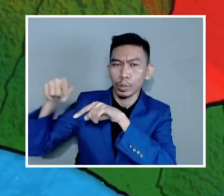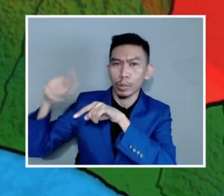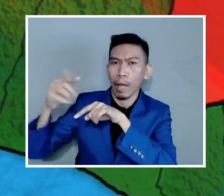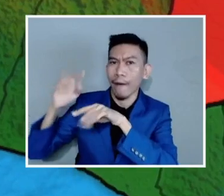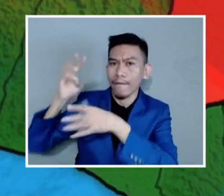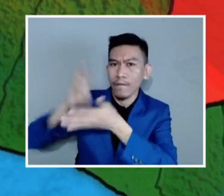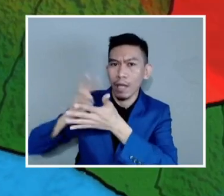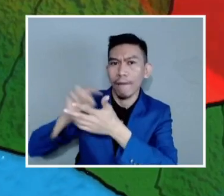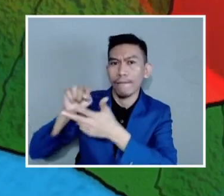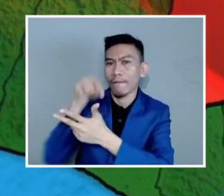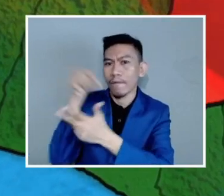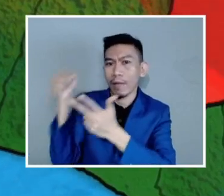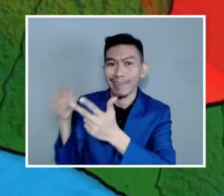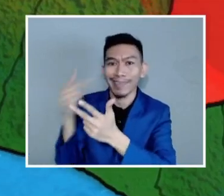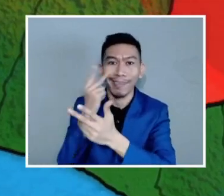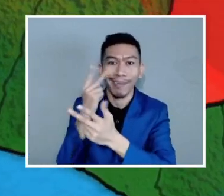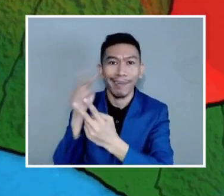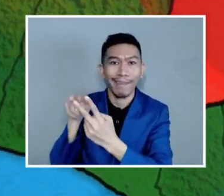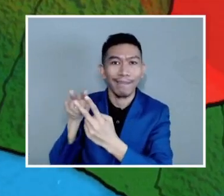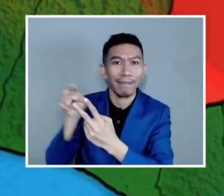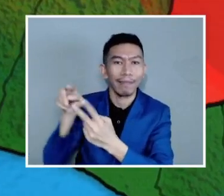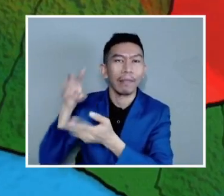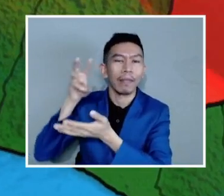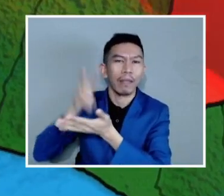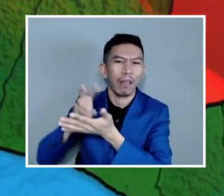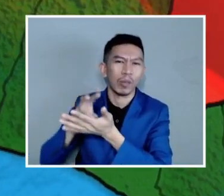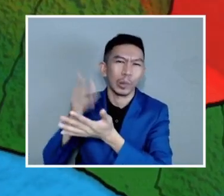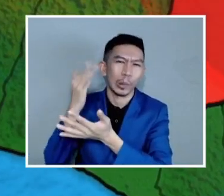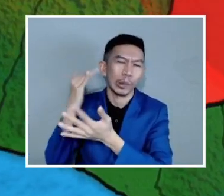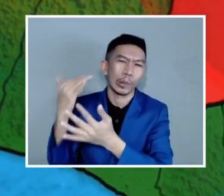ng pyroclastic density currents at volcanic